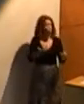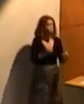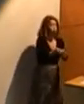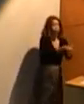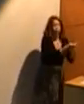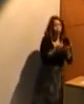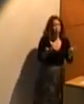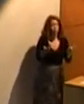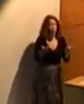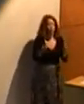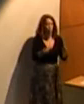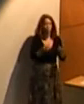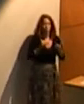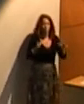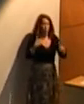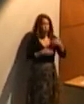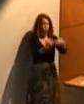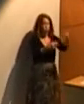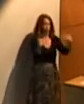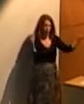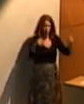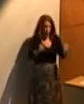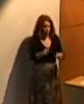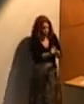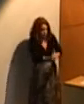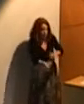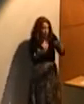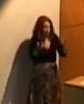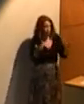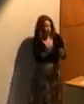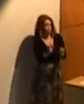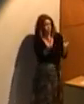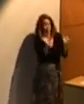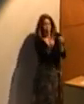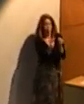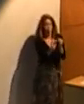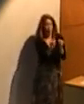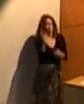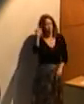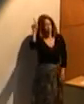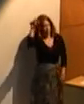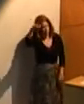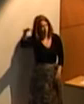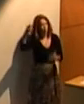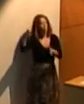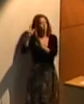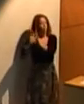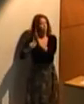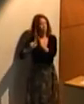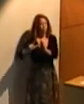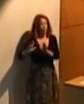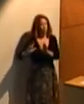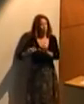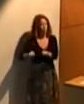plus à l'aise et beaucoup plus libres pour le modifier comme bon nous semble et ça le législateur pour l'instant ne le veut pas